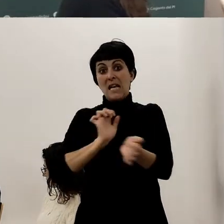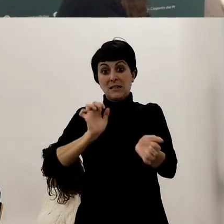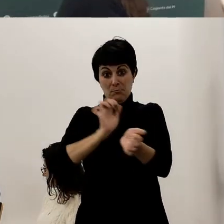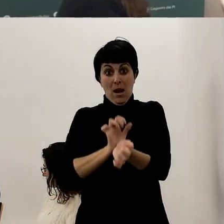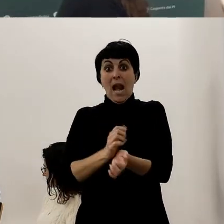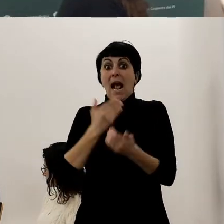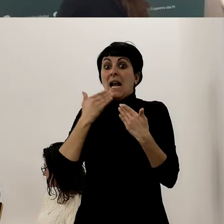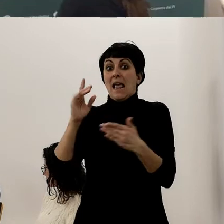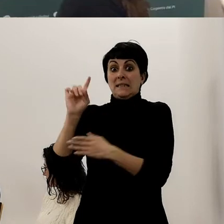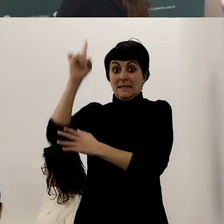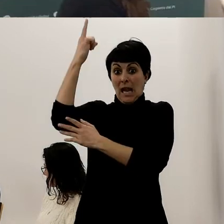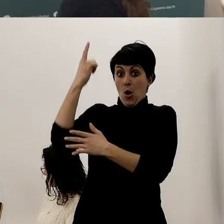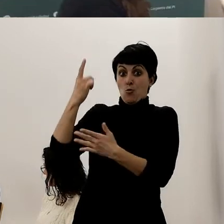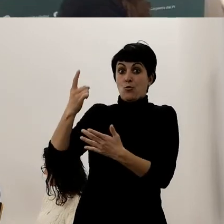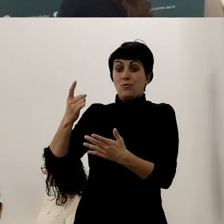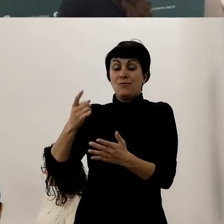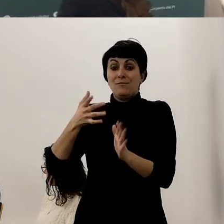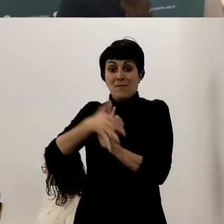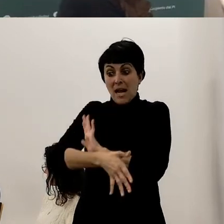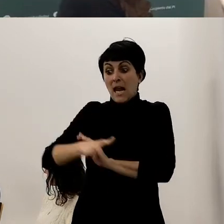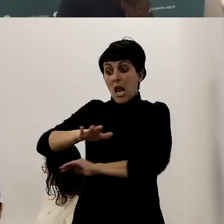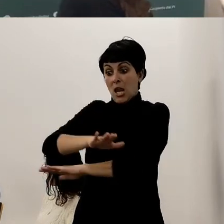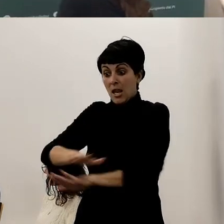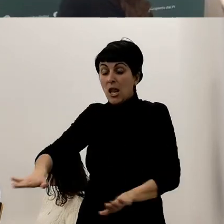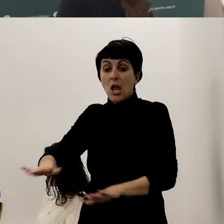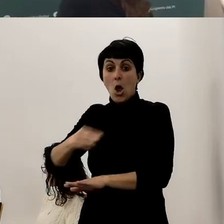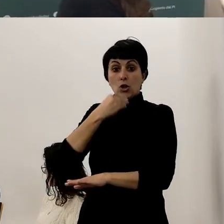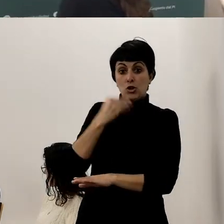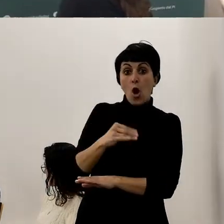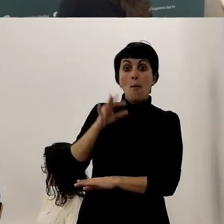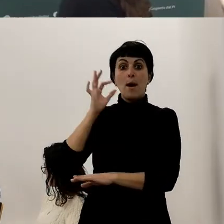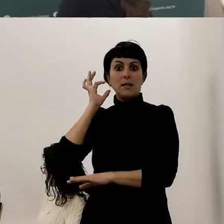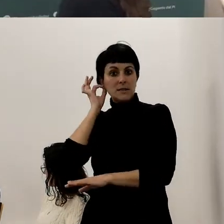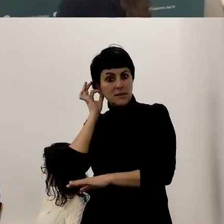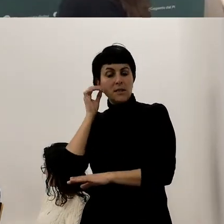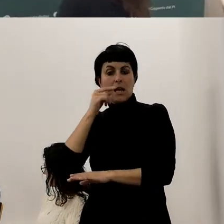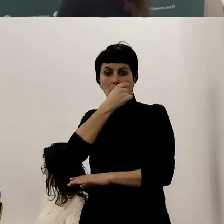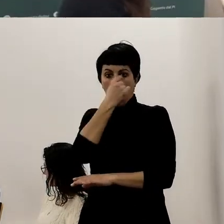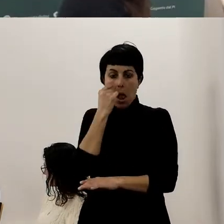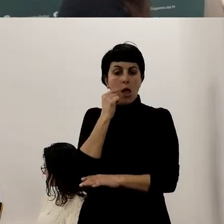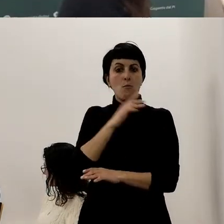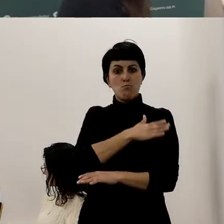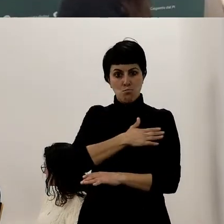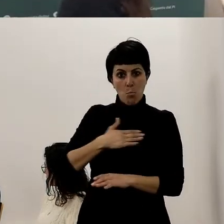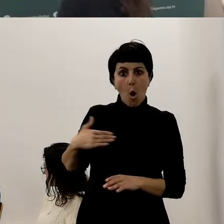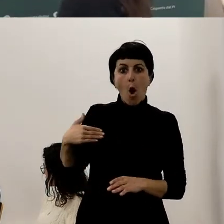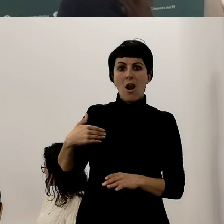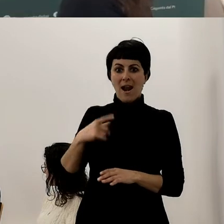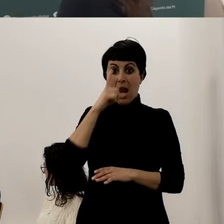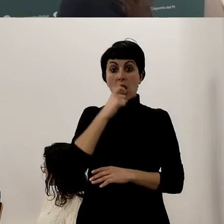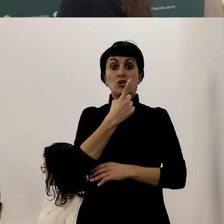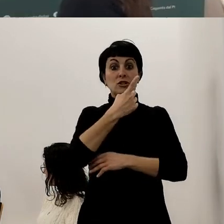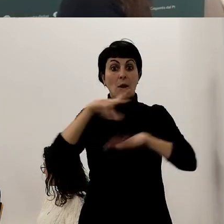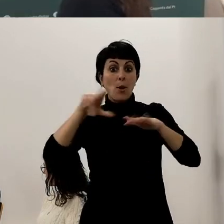gràcies a Déu, de moltes noies i de moltes nenes que volen portar els juvenils quan tinguin